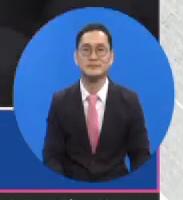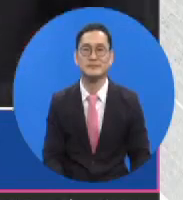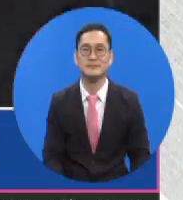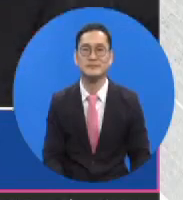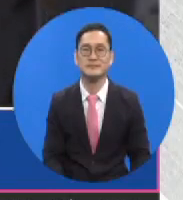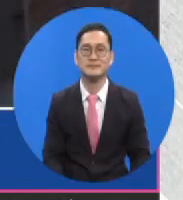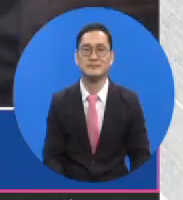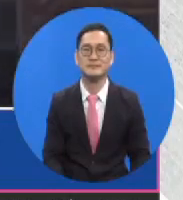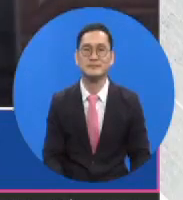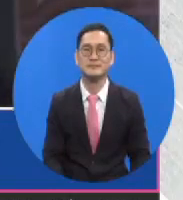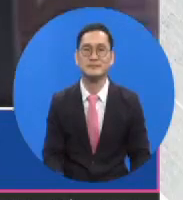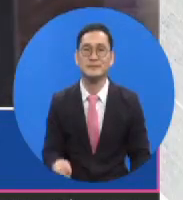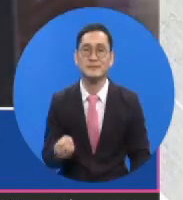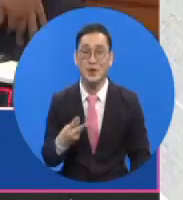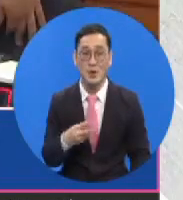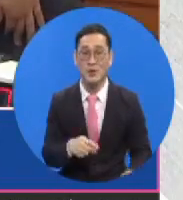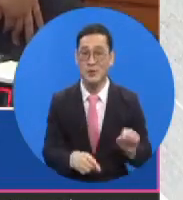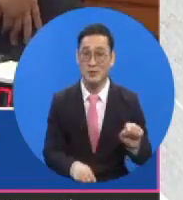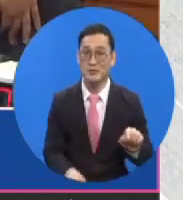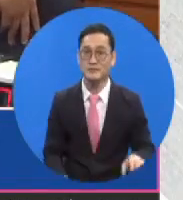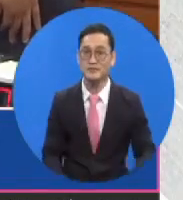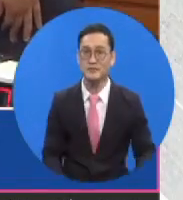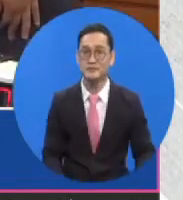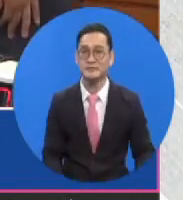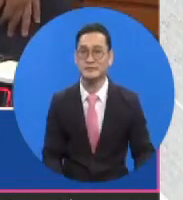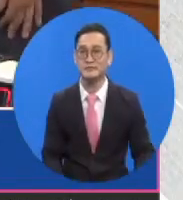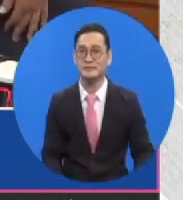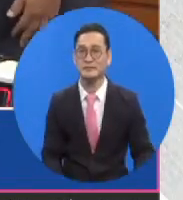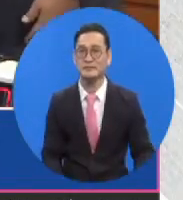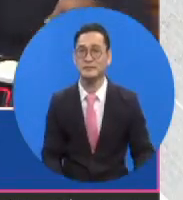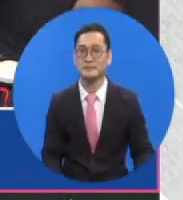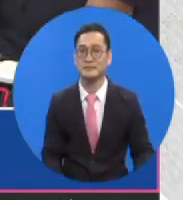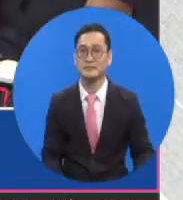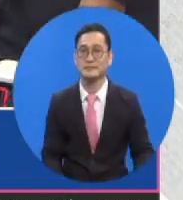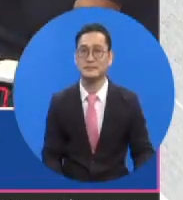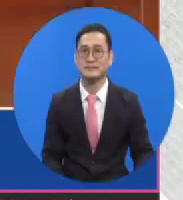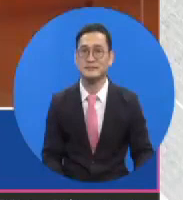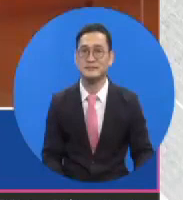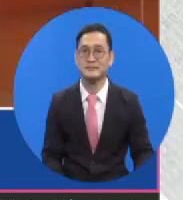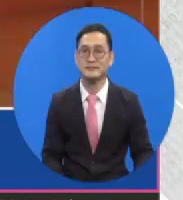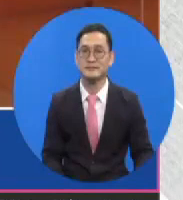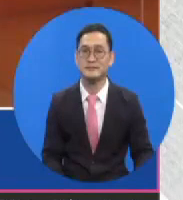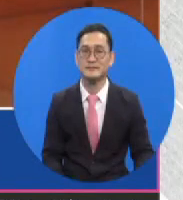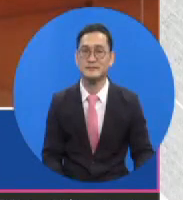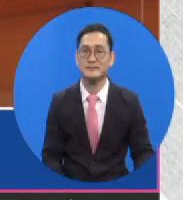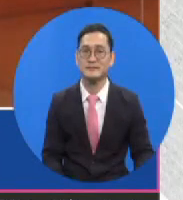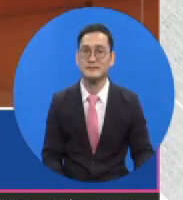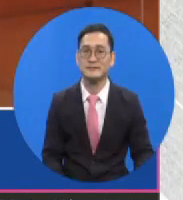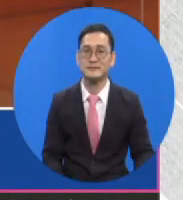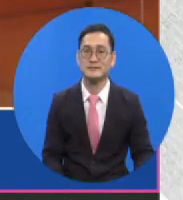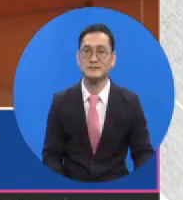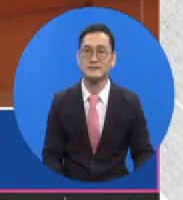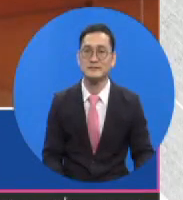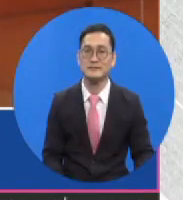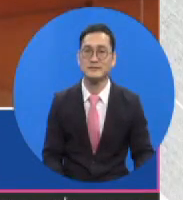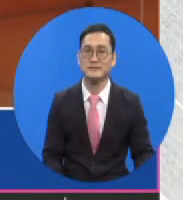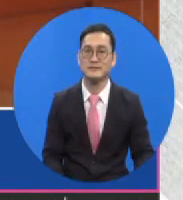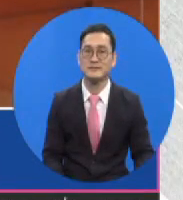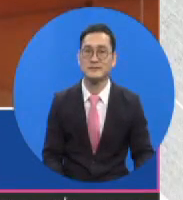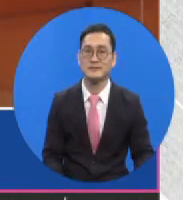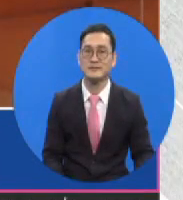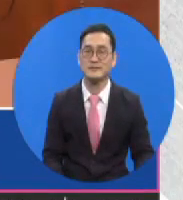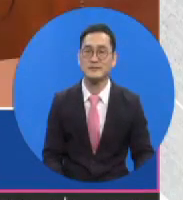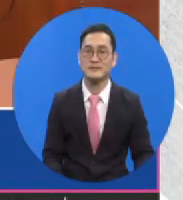문제 제기라는 게 윤석열 총장보다 사법연수원의 8년 선배죠. 검찰 꽤 선배인데 이제 그러다 보니까